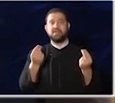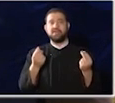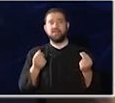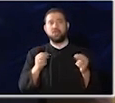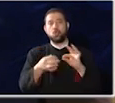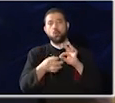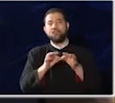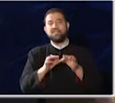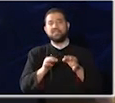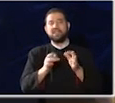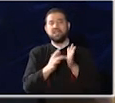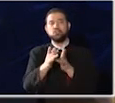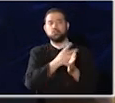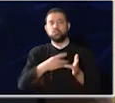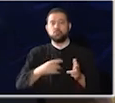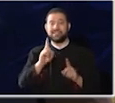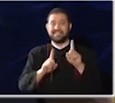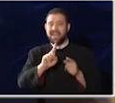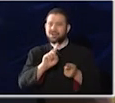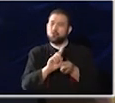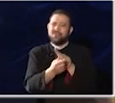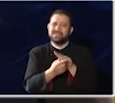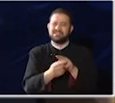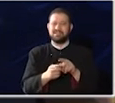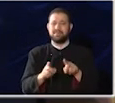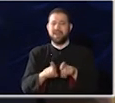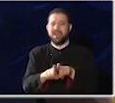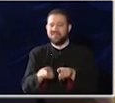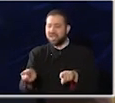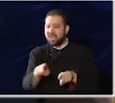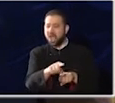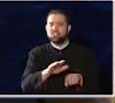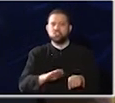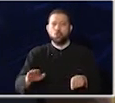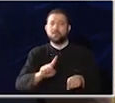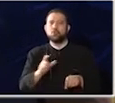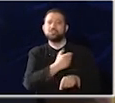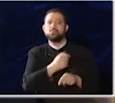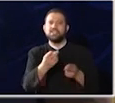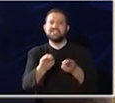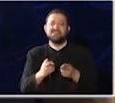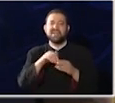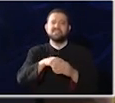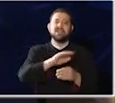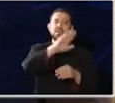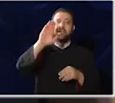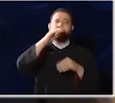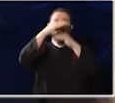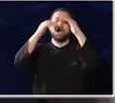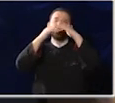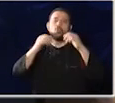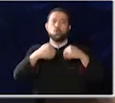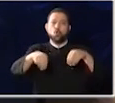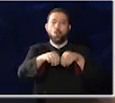Putem înțelege mai bine acum cuvintele Mântuitorului. Dacă nu vă veți întoarce și nu veți fi precum acești copii, nu veți intra în împărăția